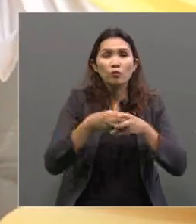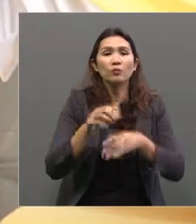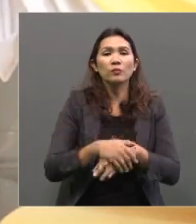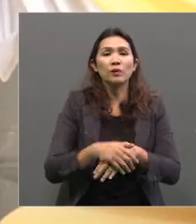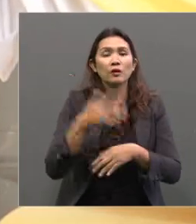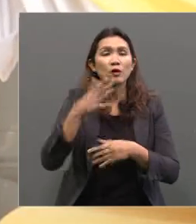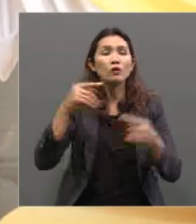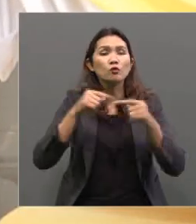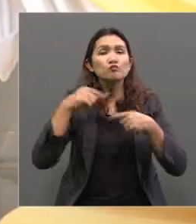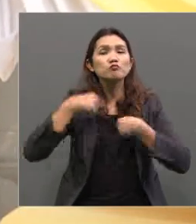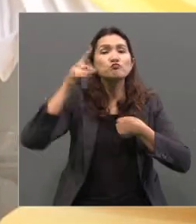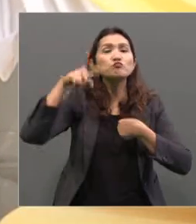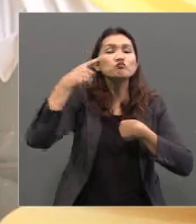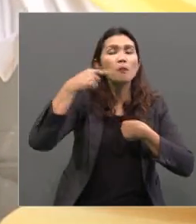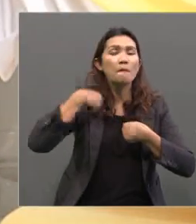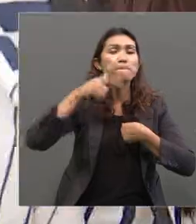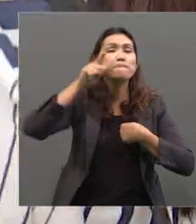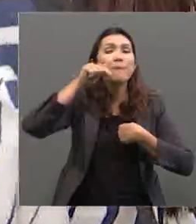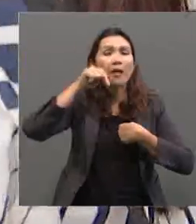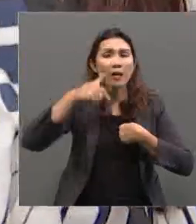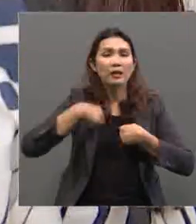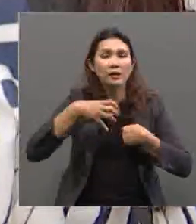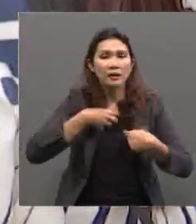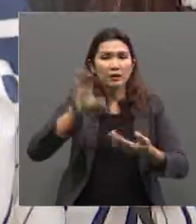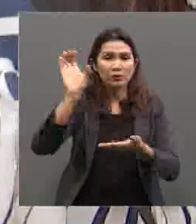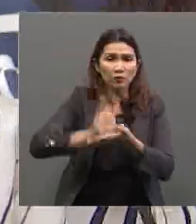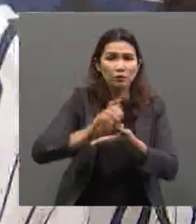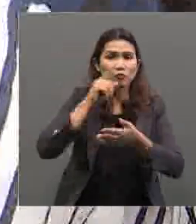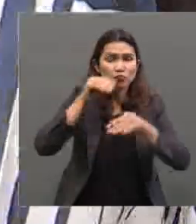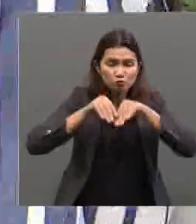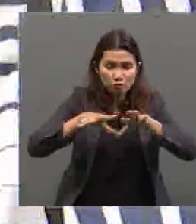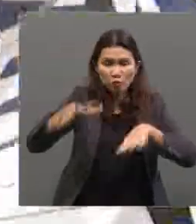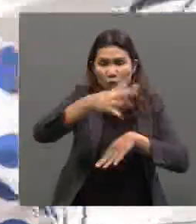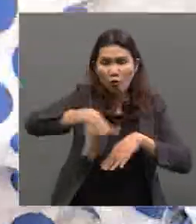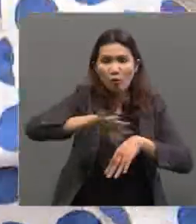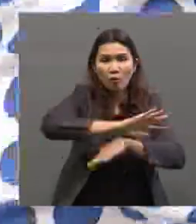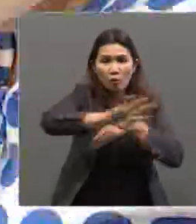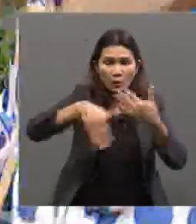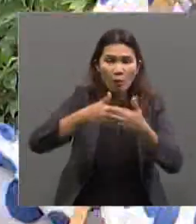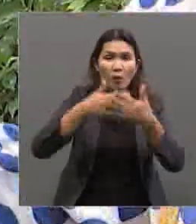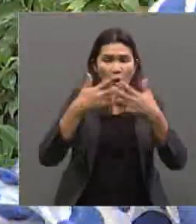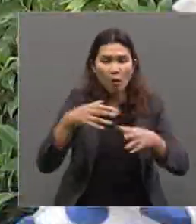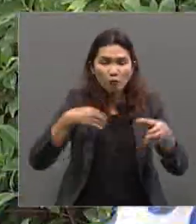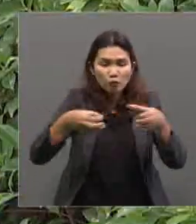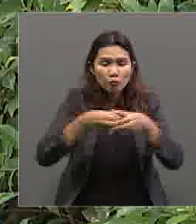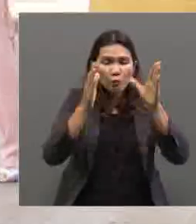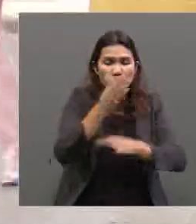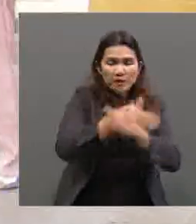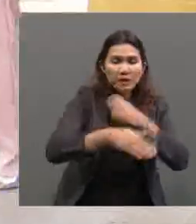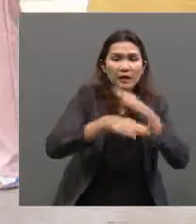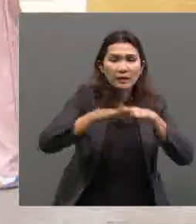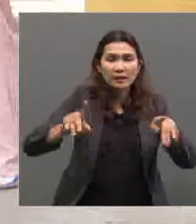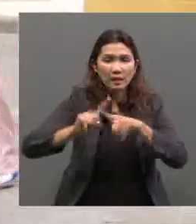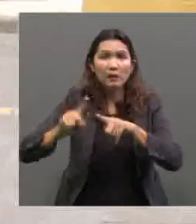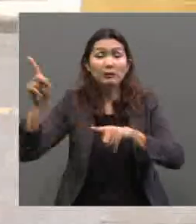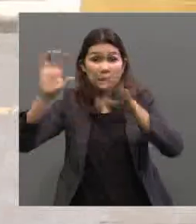บายมารดาประชารัฐที่จะขยายวงเงินช่วยเหลือและดูแลให้ครอบคลุมทุกกลุ่มรวมถึงกลุ่มคนเปราะบางเพิ่มเติมจากที่รัฐ